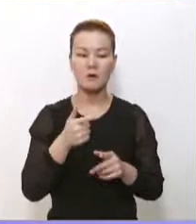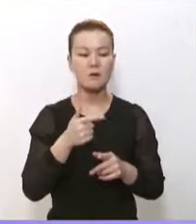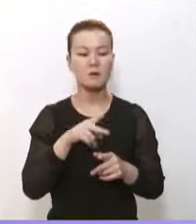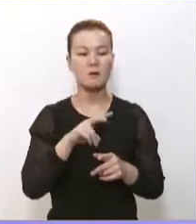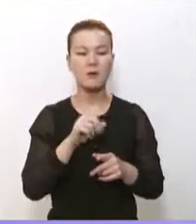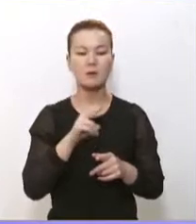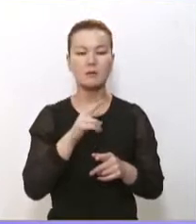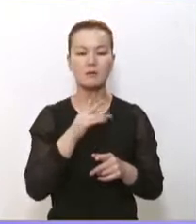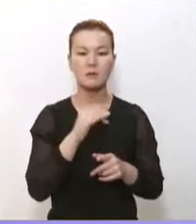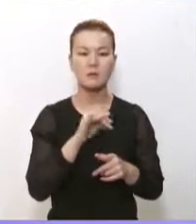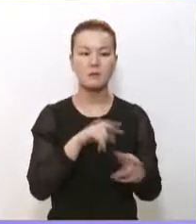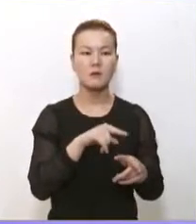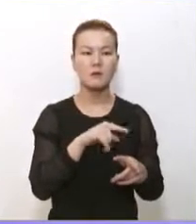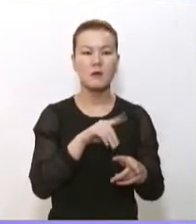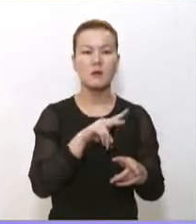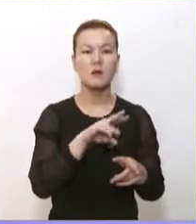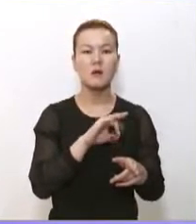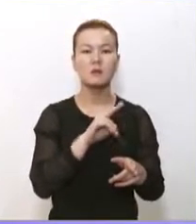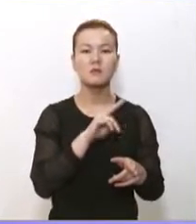гладкий, лошадка.